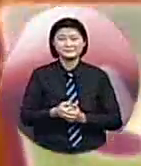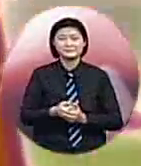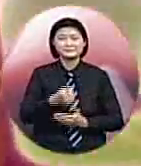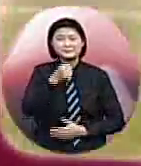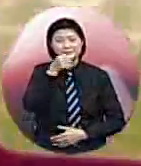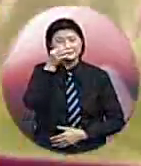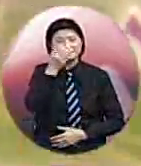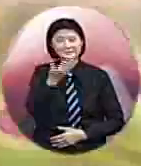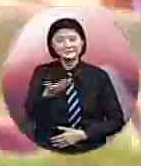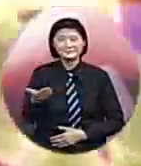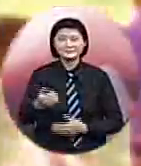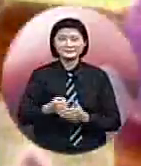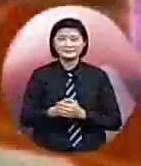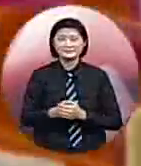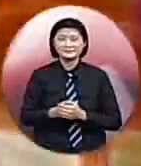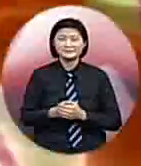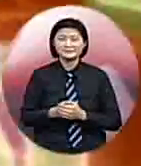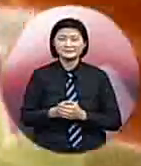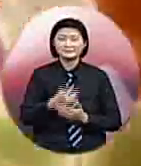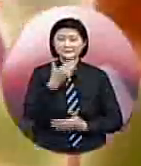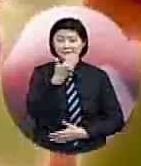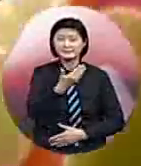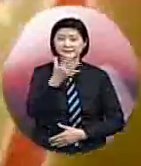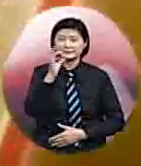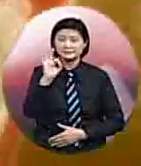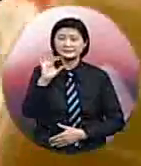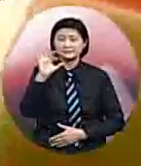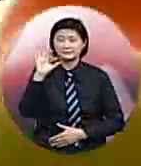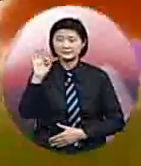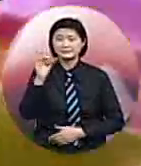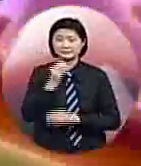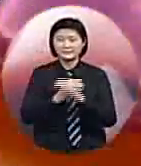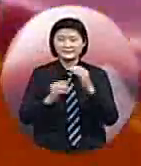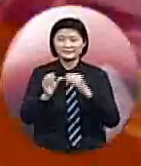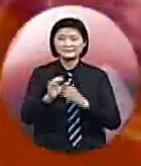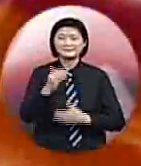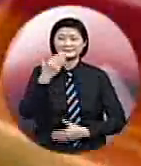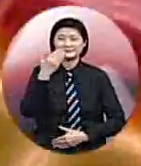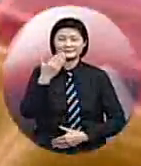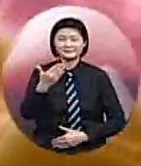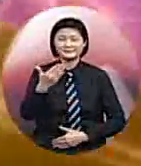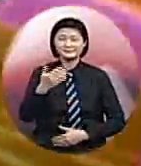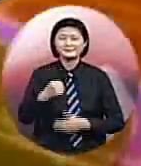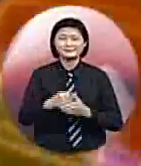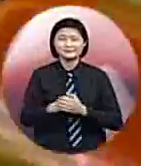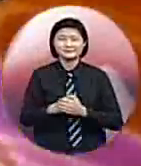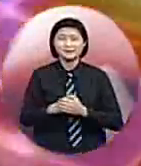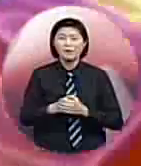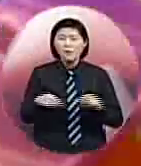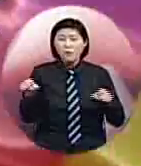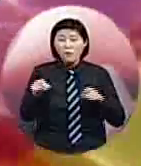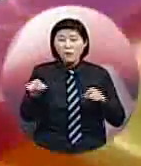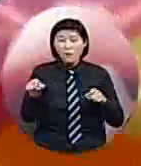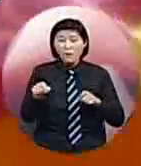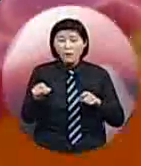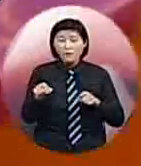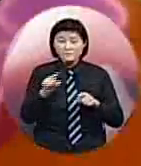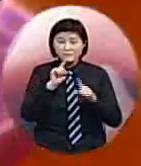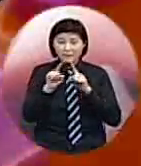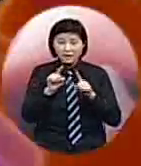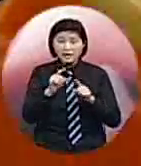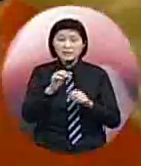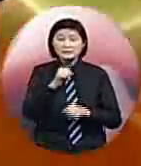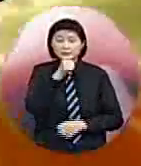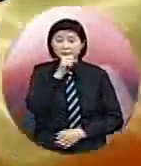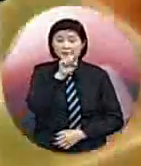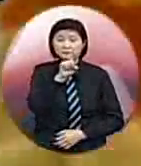보여 주세요. 9점, 10점, 10점 보너스 9점. 사시나무 떨냈기 떨었는데 10점이